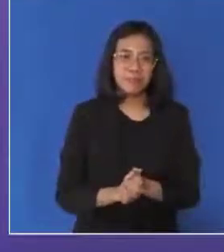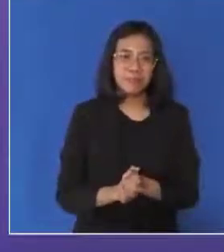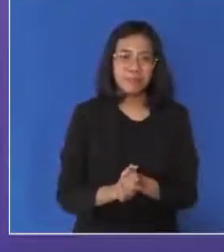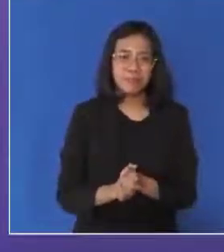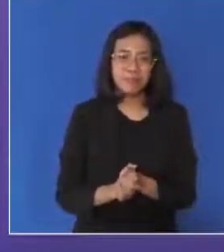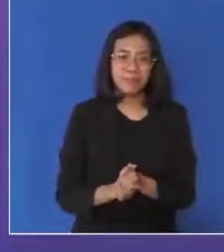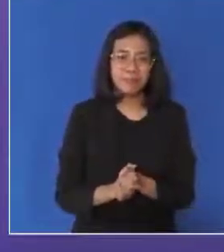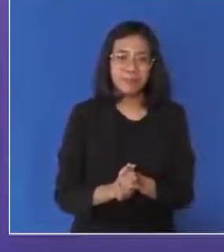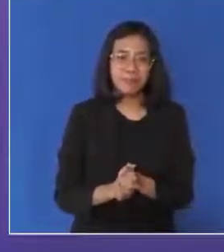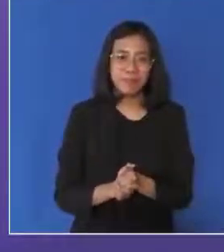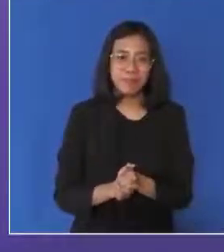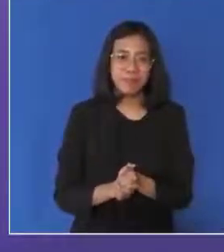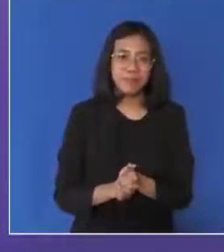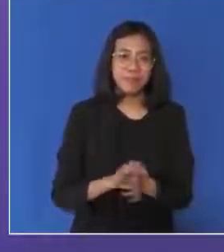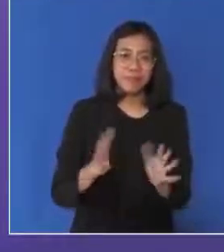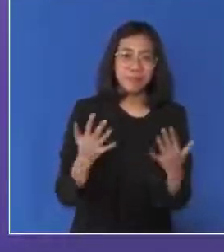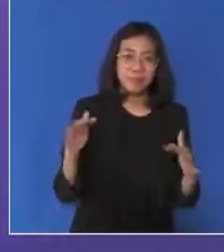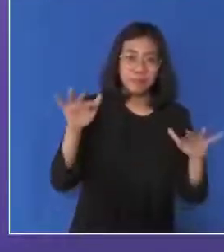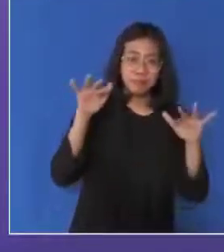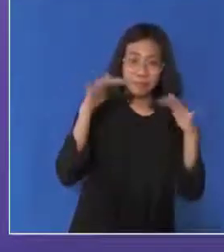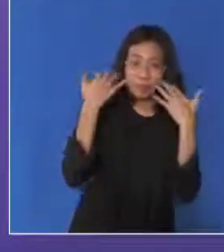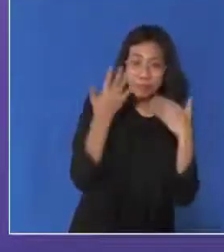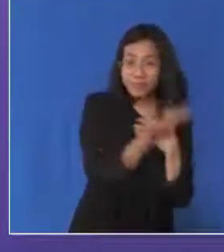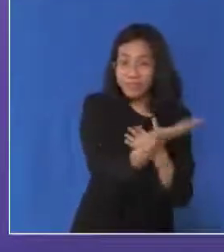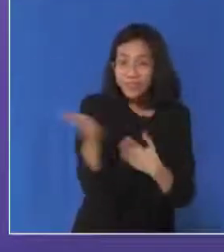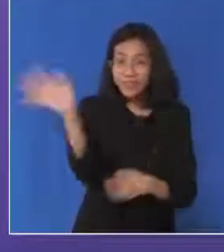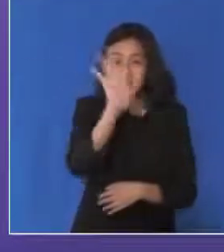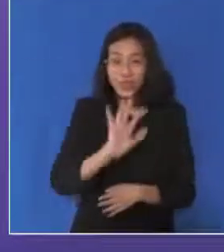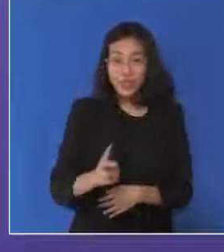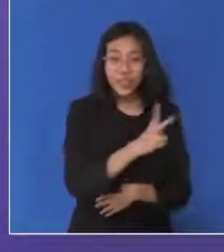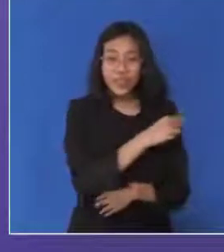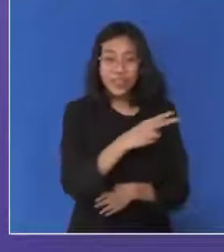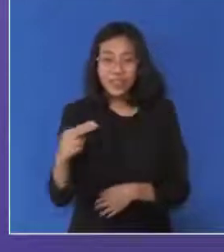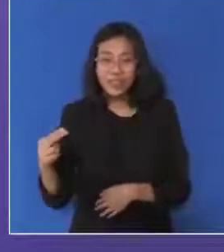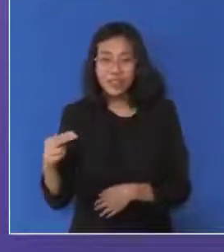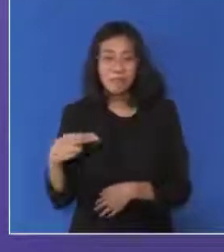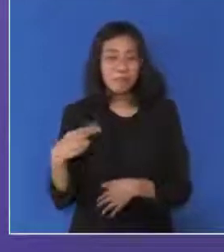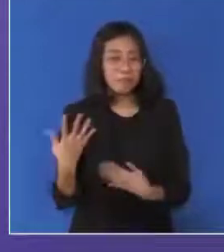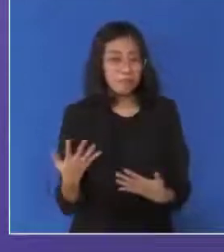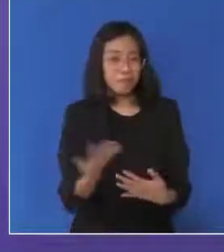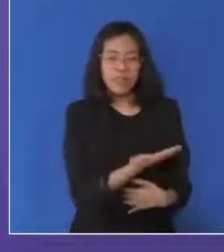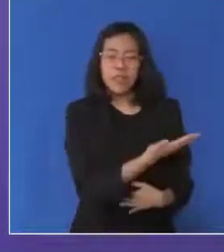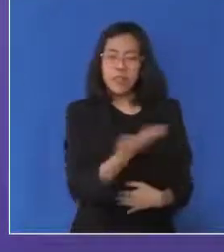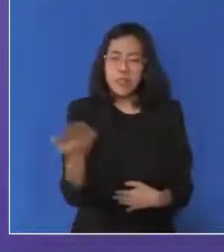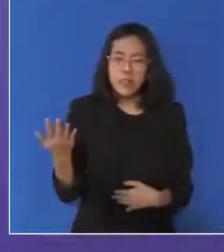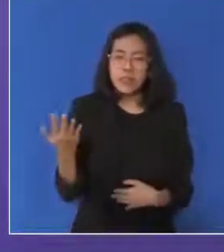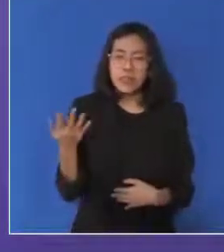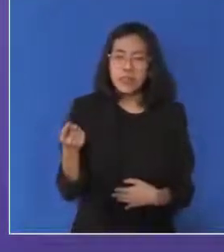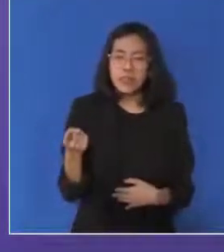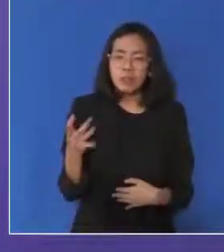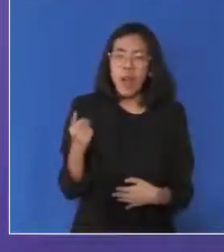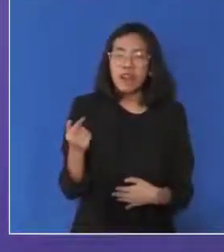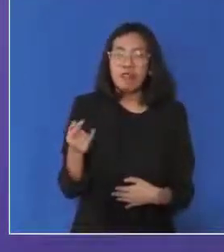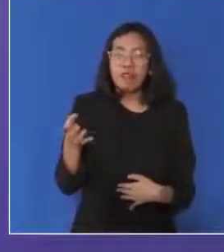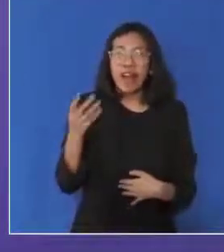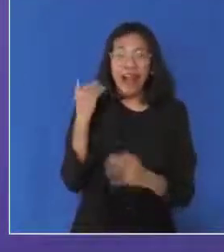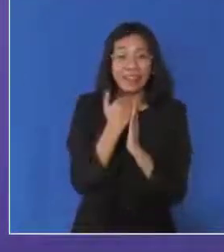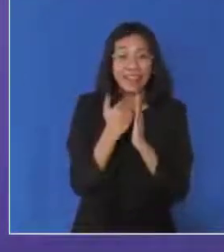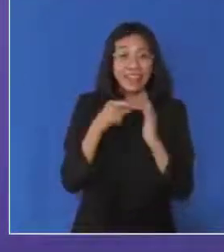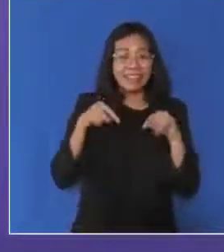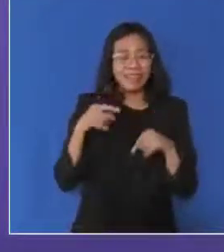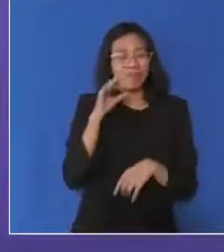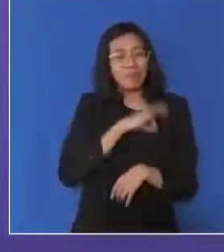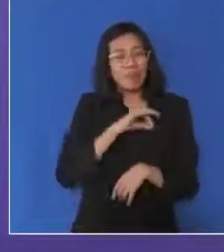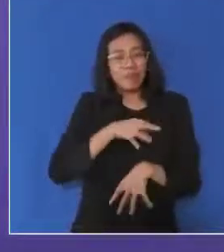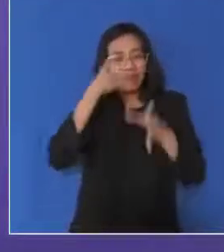eh Hai para pemirsa di seluruh Indonesia Semoga kita semua dapat mengambil manfaat dari acara